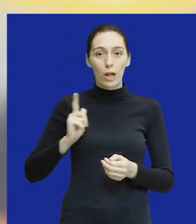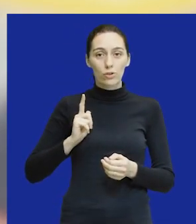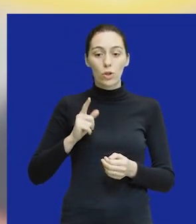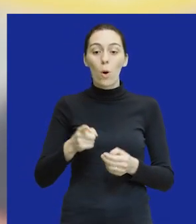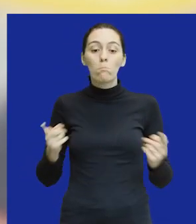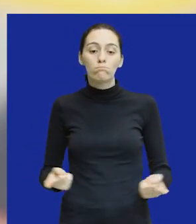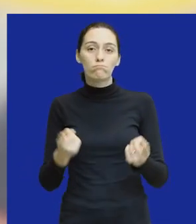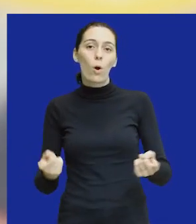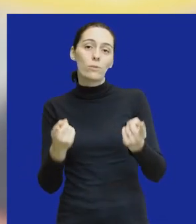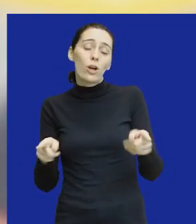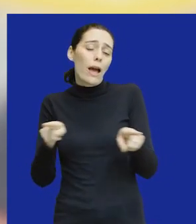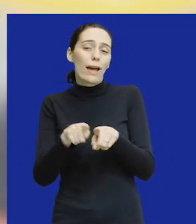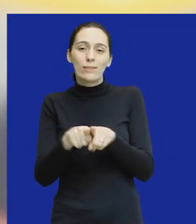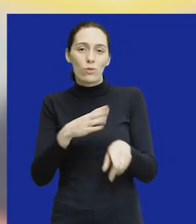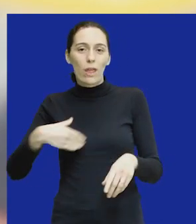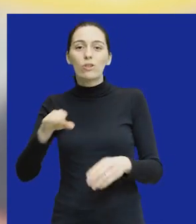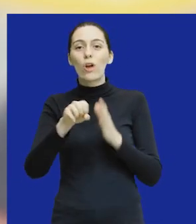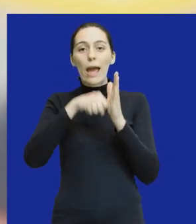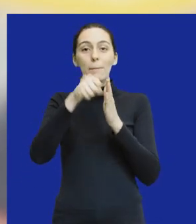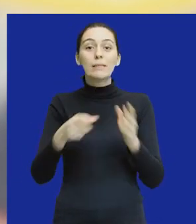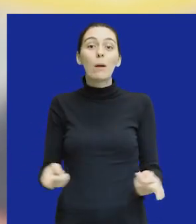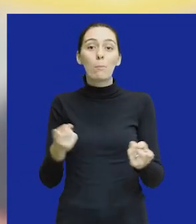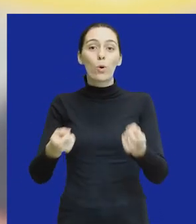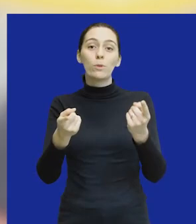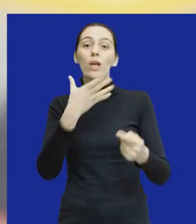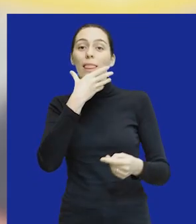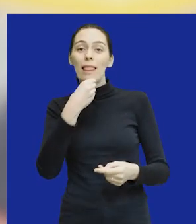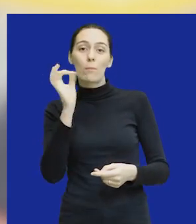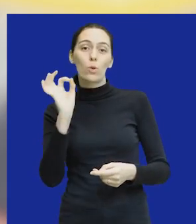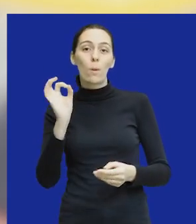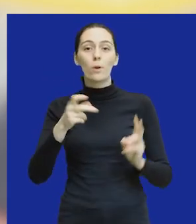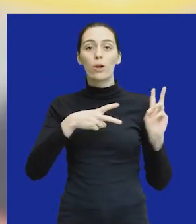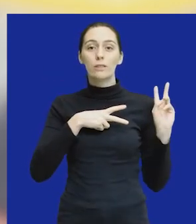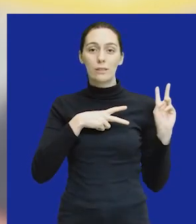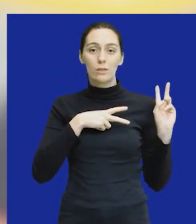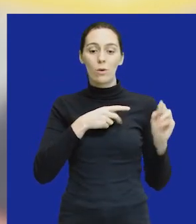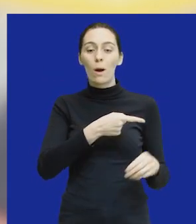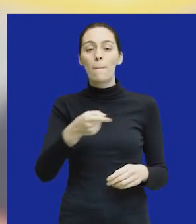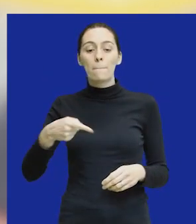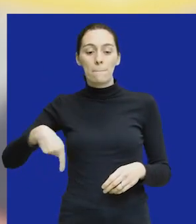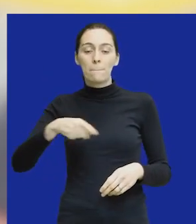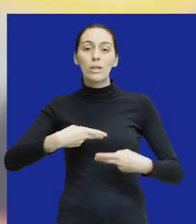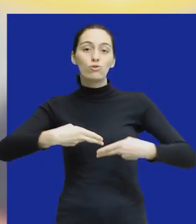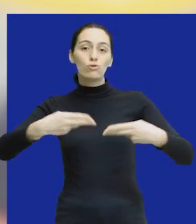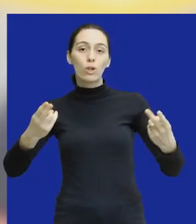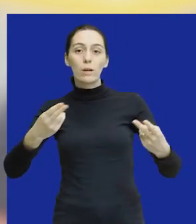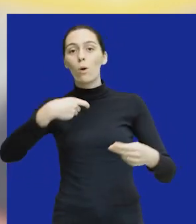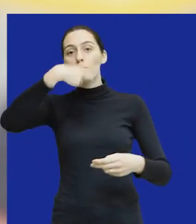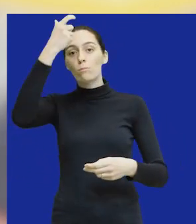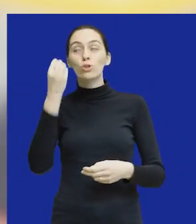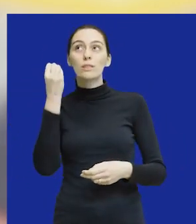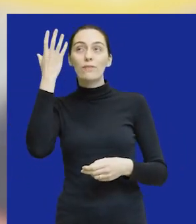promiče, kao i naša emisija, ono lijepo, dobro i istinito. Širimo Božje svjetlo poput Ivana